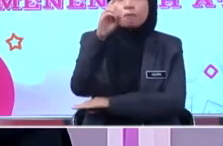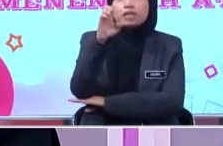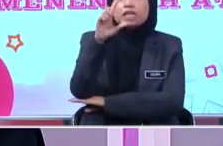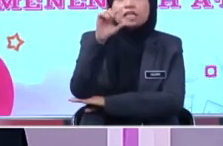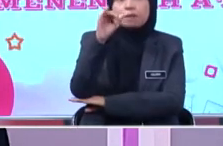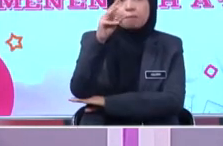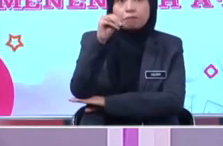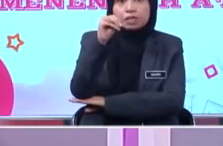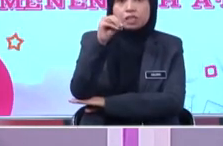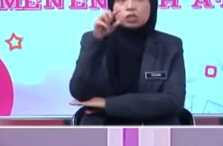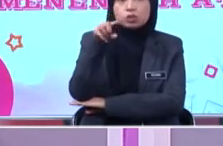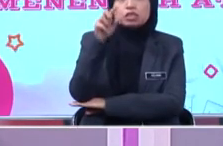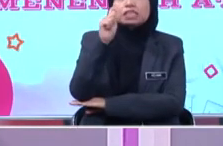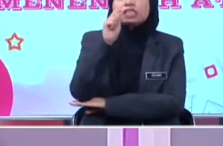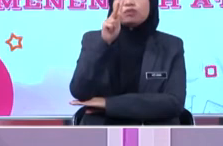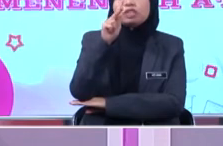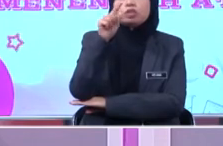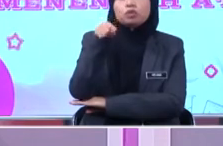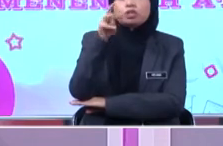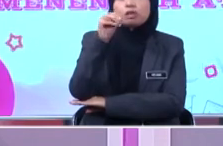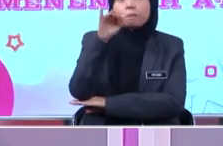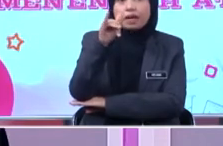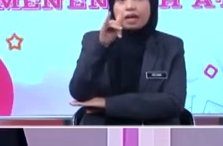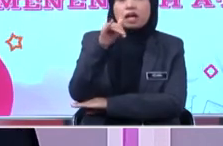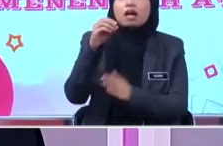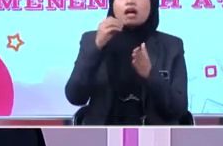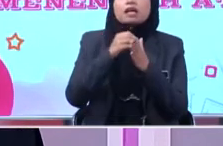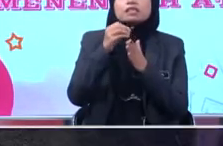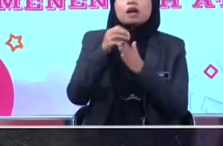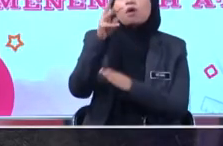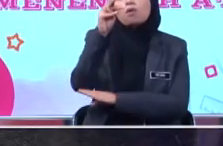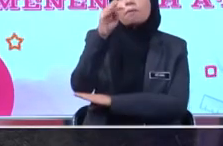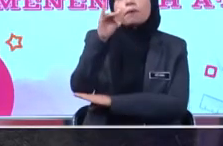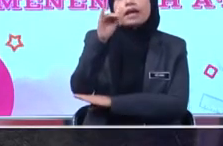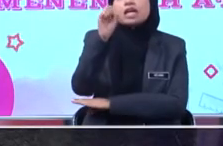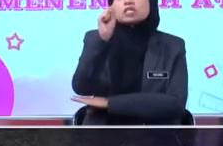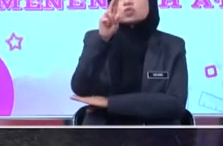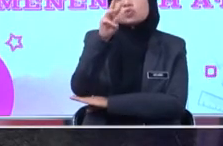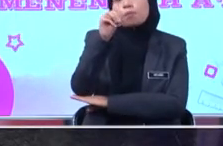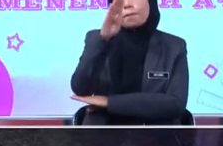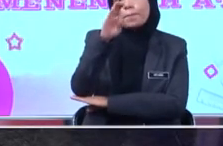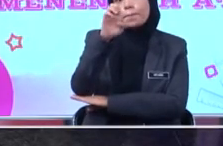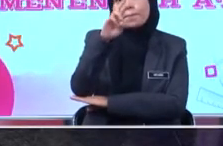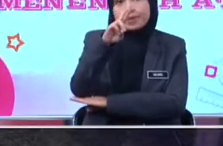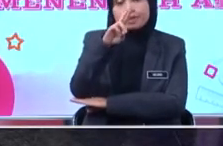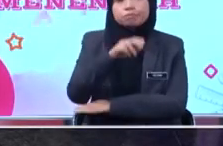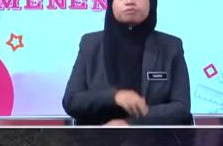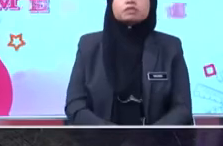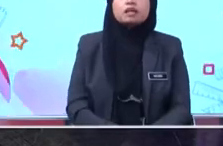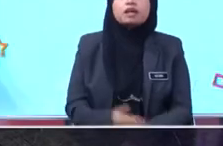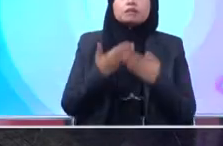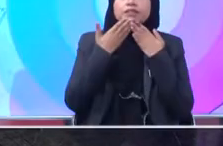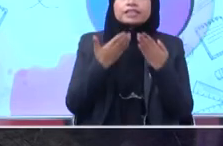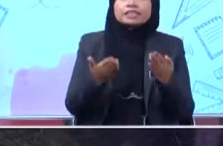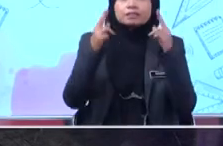ada Jovi domain delima ataupun sumber-sumber oke itu dia tadi itu Bekasi Ustaz kita